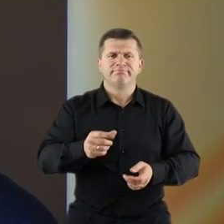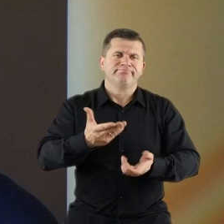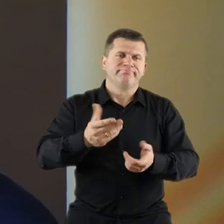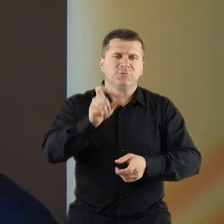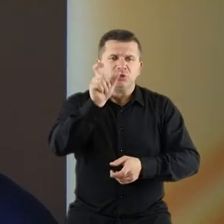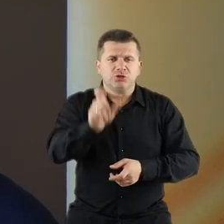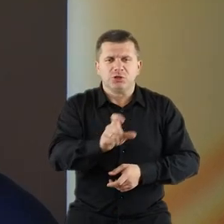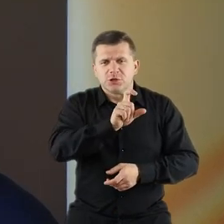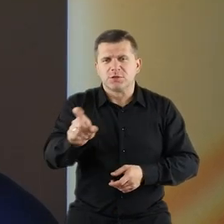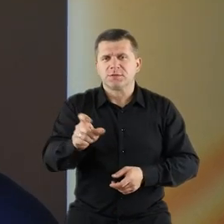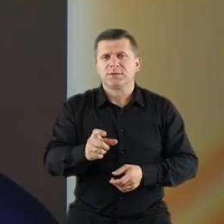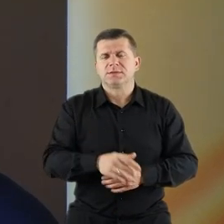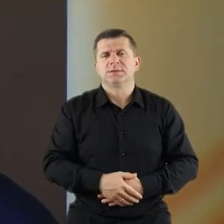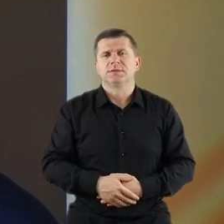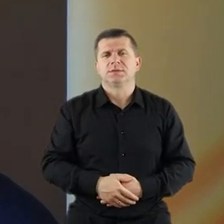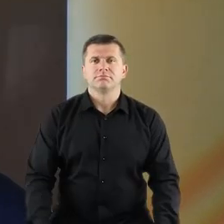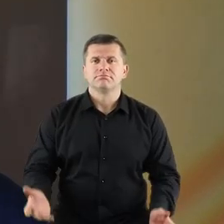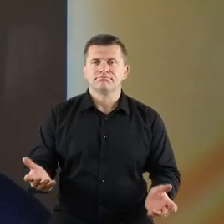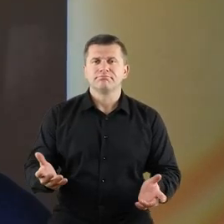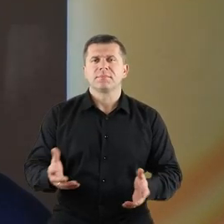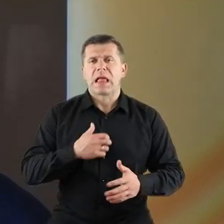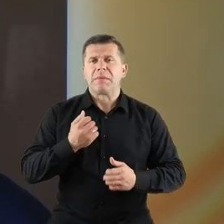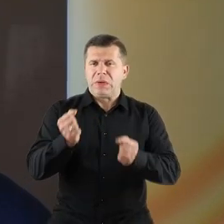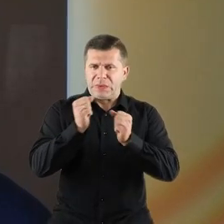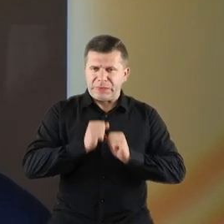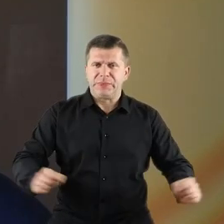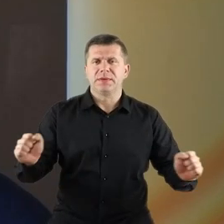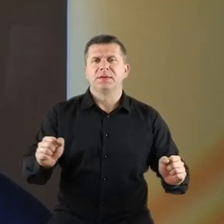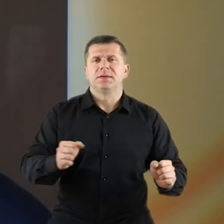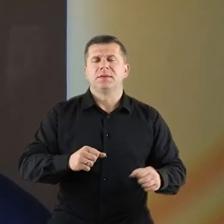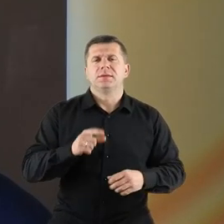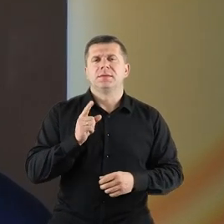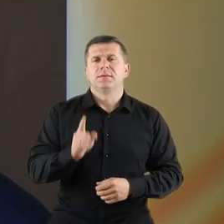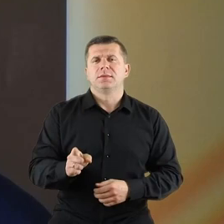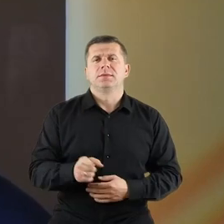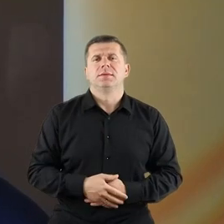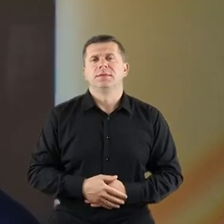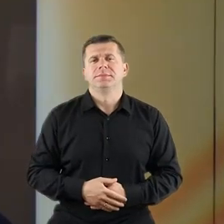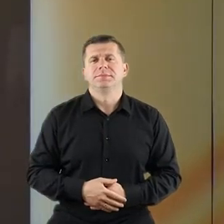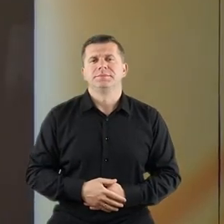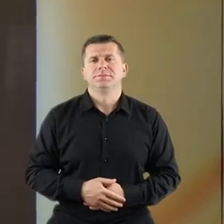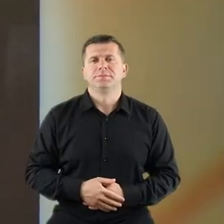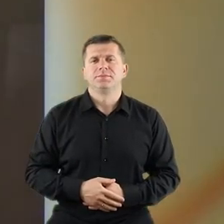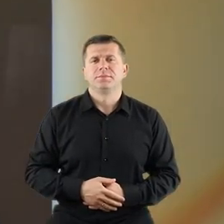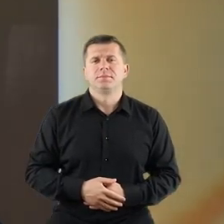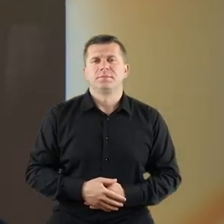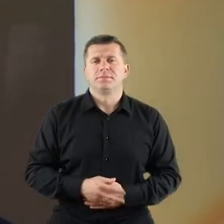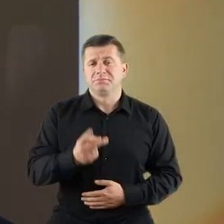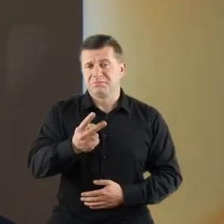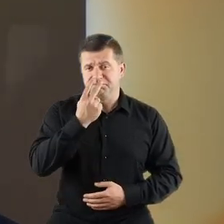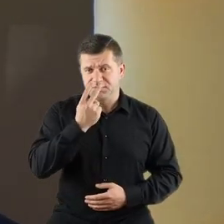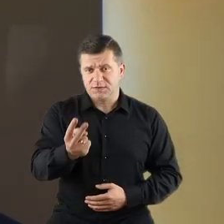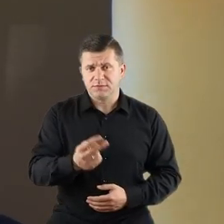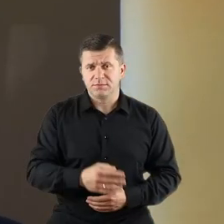krzyża ale zażegnywania nie również my jak tutaj państwo widzą